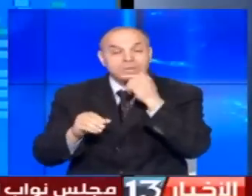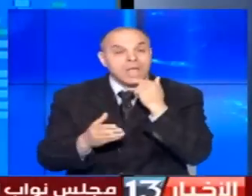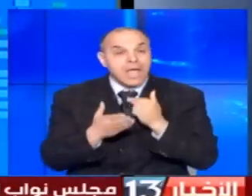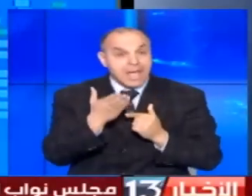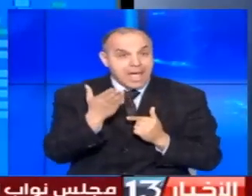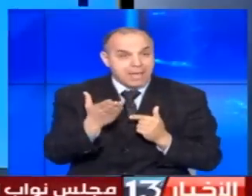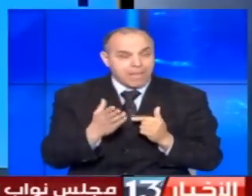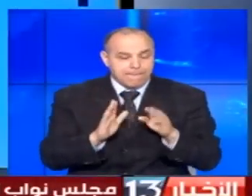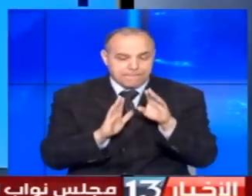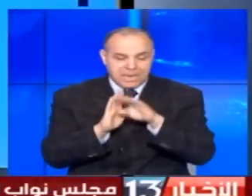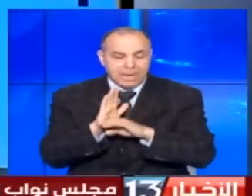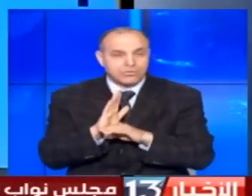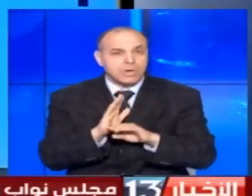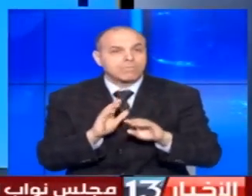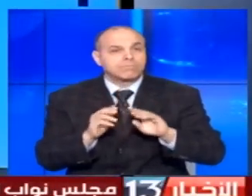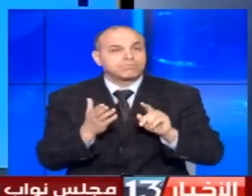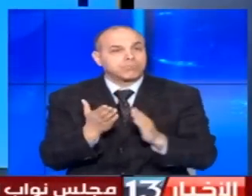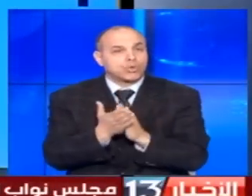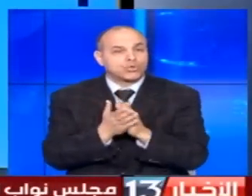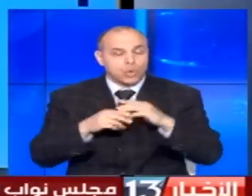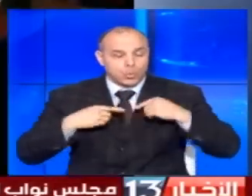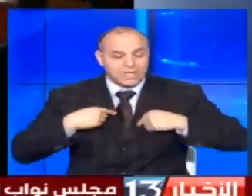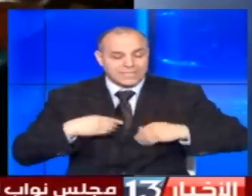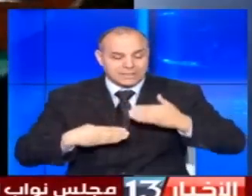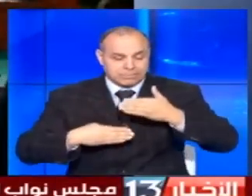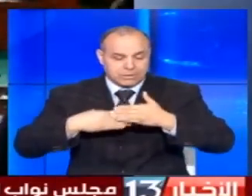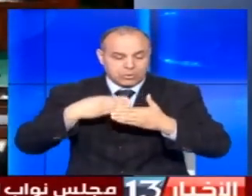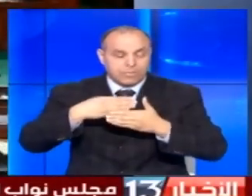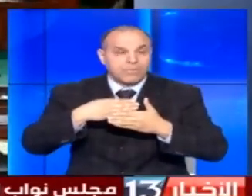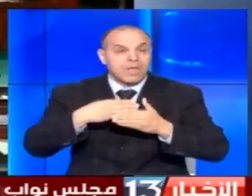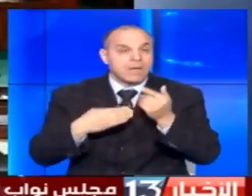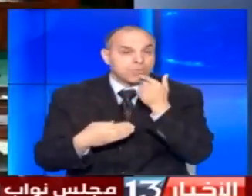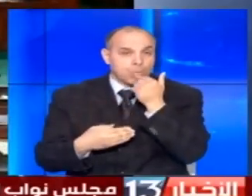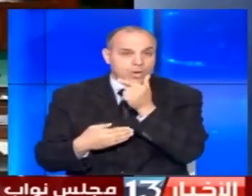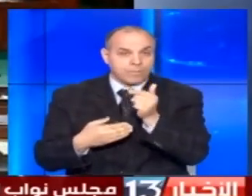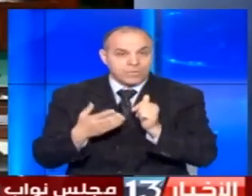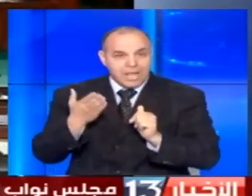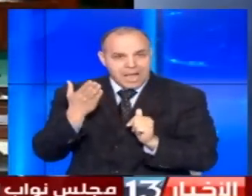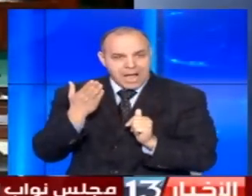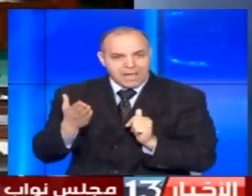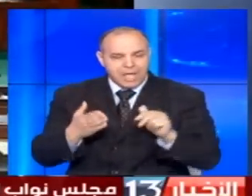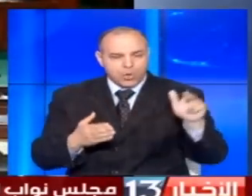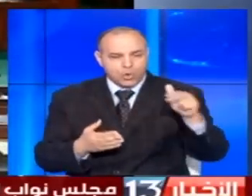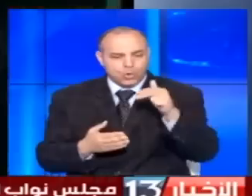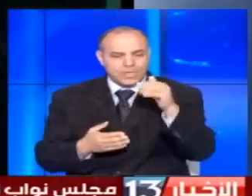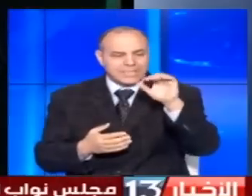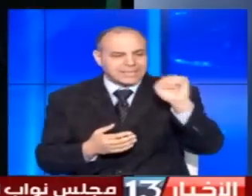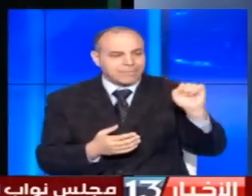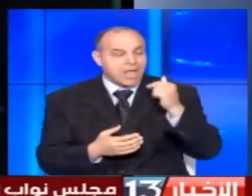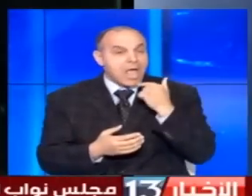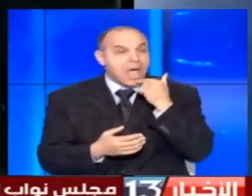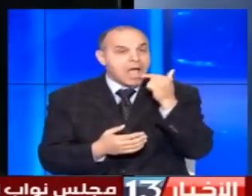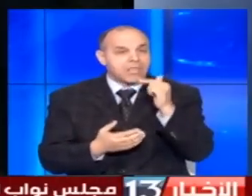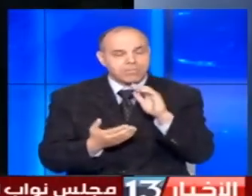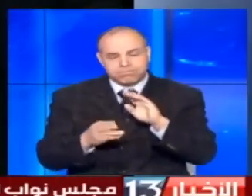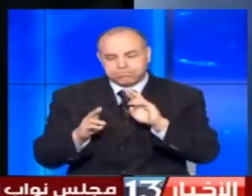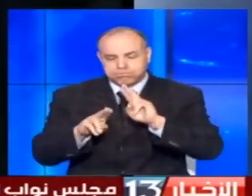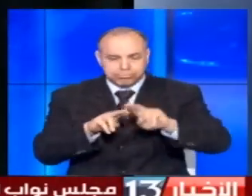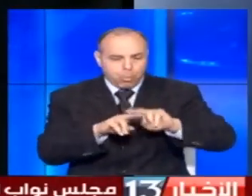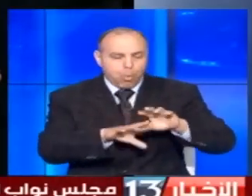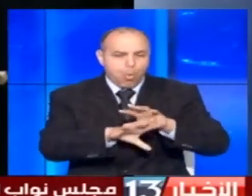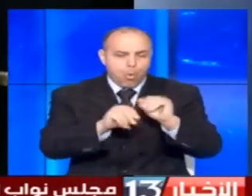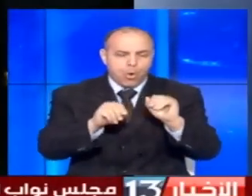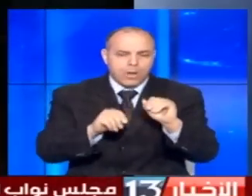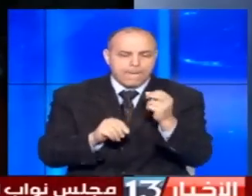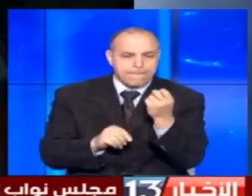وسيشمل برنامج المشروع وفق وزير التجهيز والاسكان والتهيئه الترابيه نور الدين السالمي سيشمل تهذيب وتهيئه